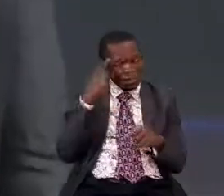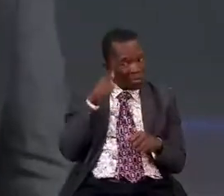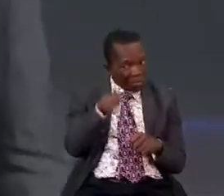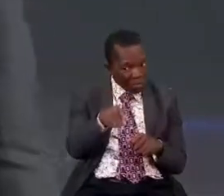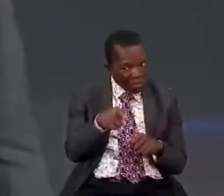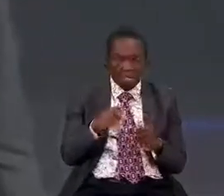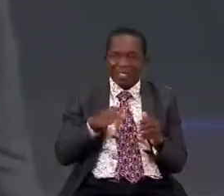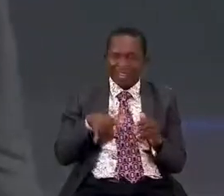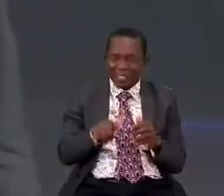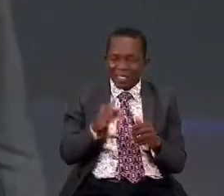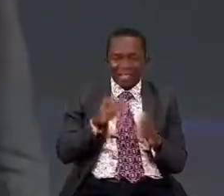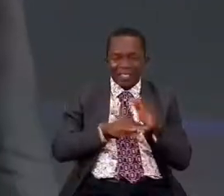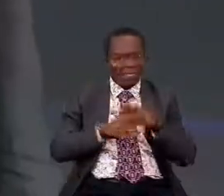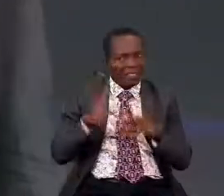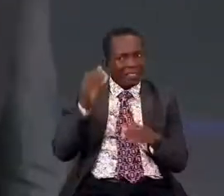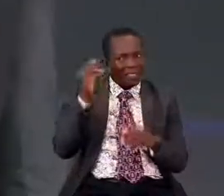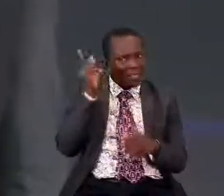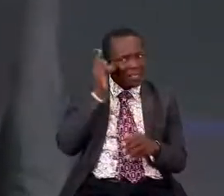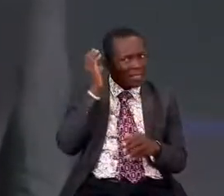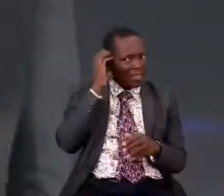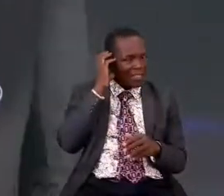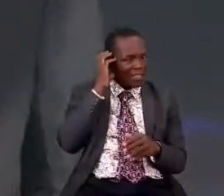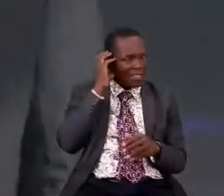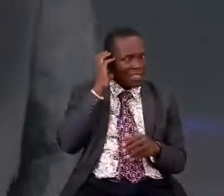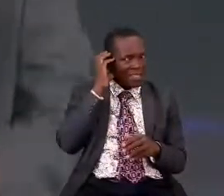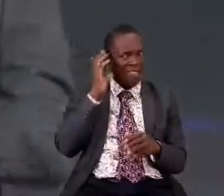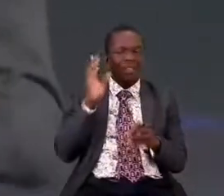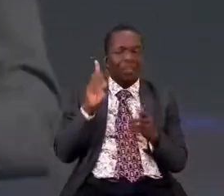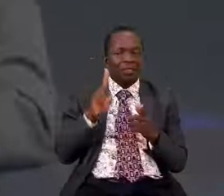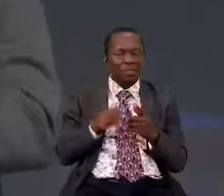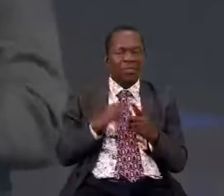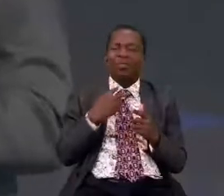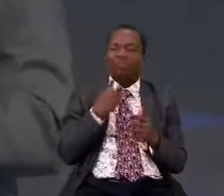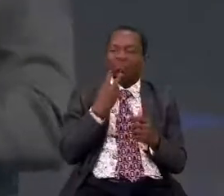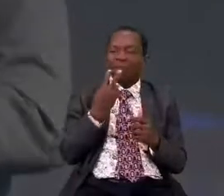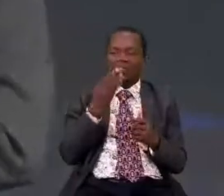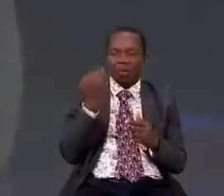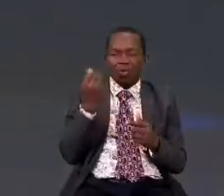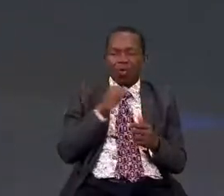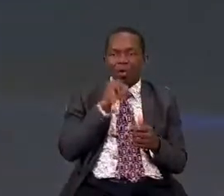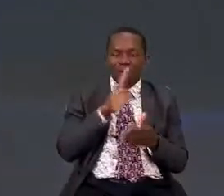pleine conviction. Et ayant la pleine conviction que ce qu'il promet, il peut aussi